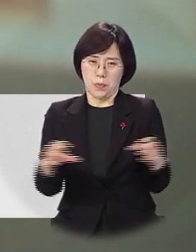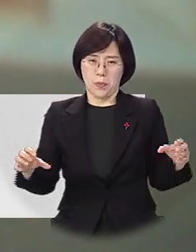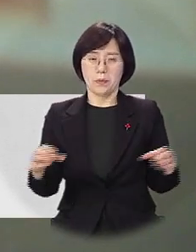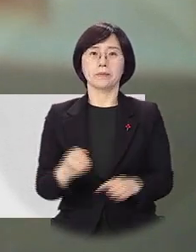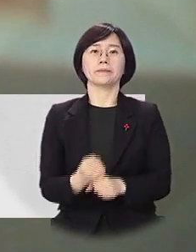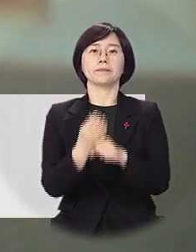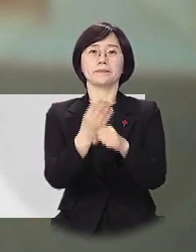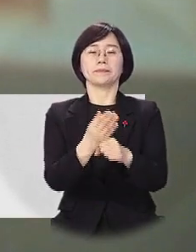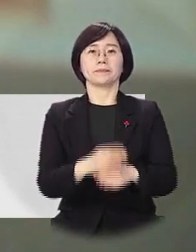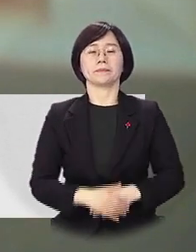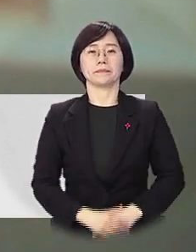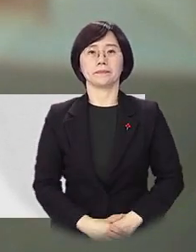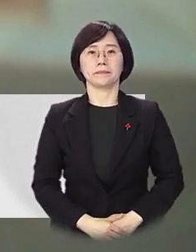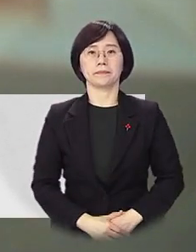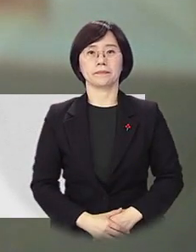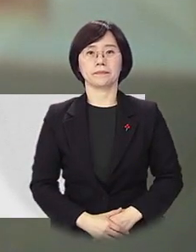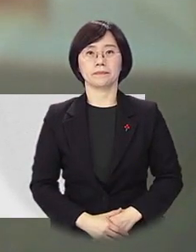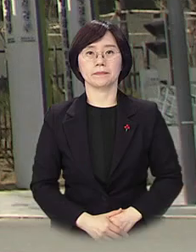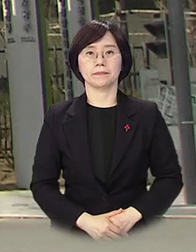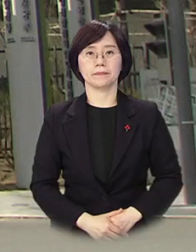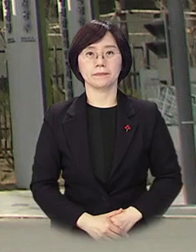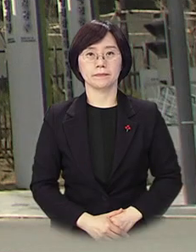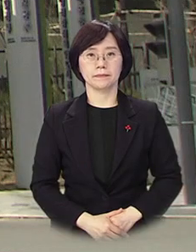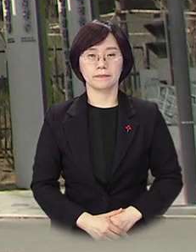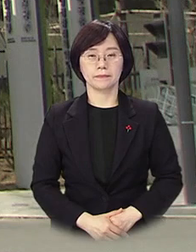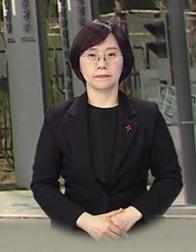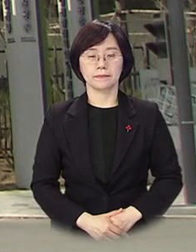있습니다. 김용우 기자입니다.